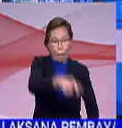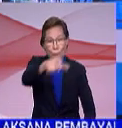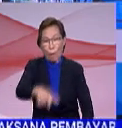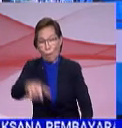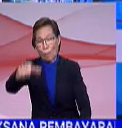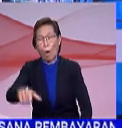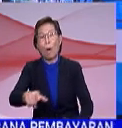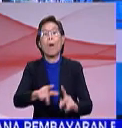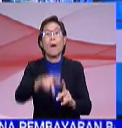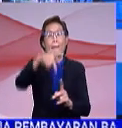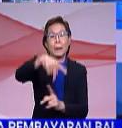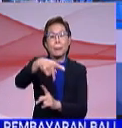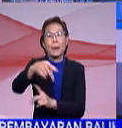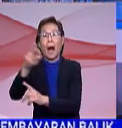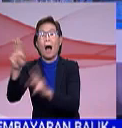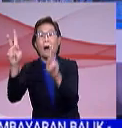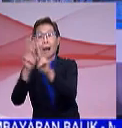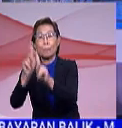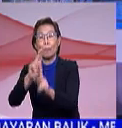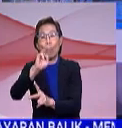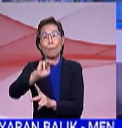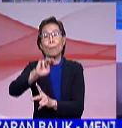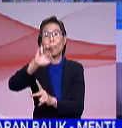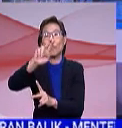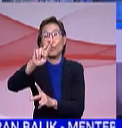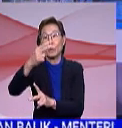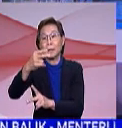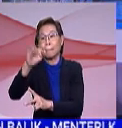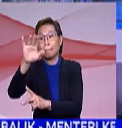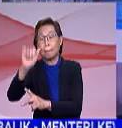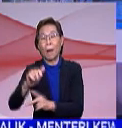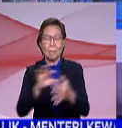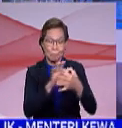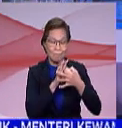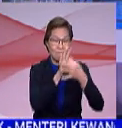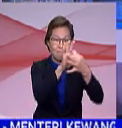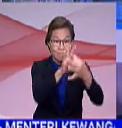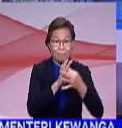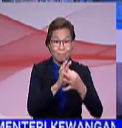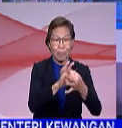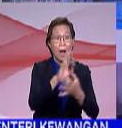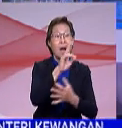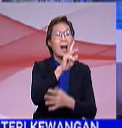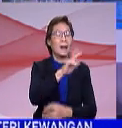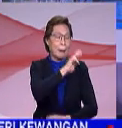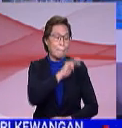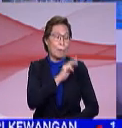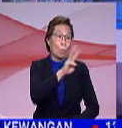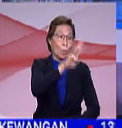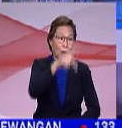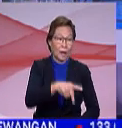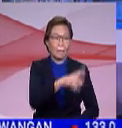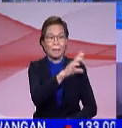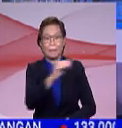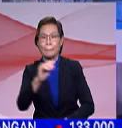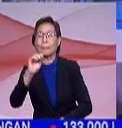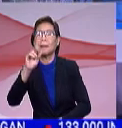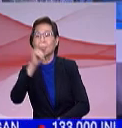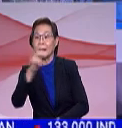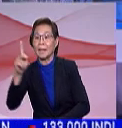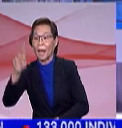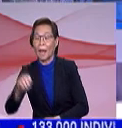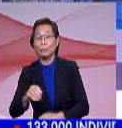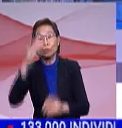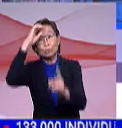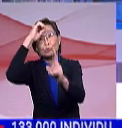Kampung Muhibah hari ini. Inisiatif Kementerian Wilayah Persekutuan dengan kerjasama Kementerian Kesihatan itu bertujuan menyokong program